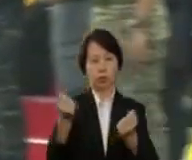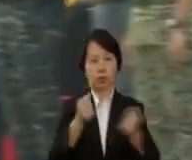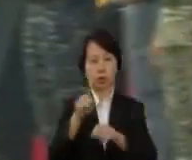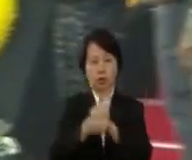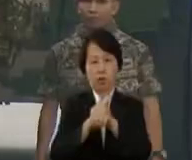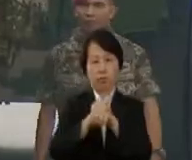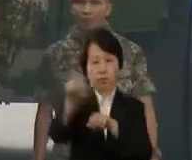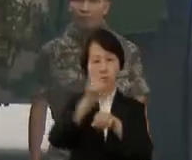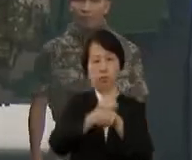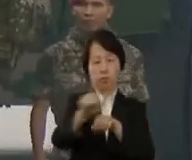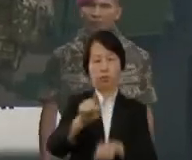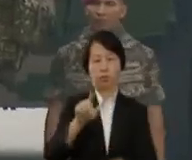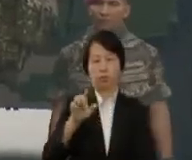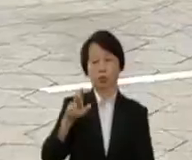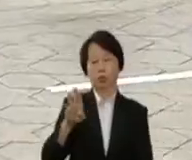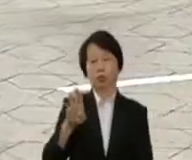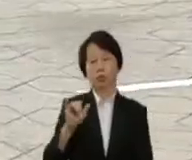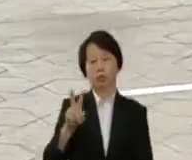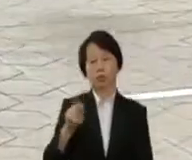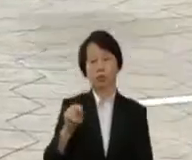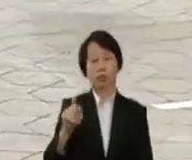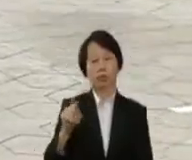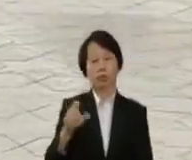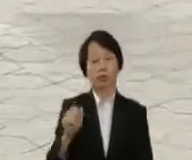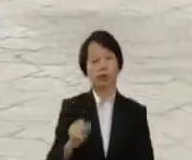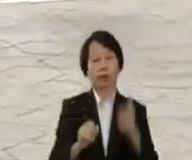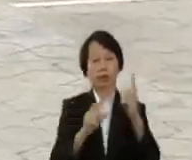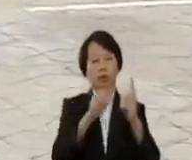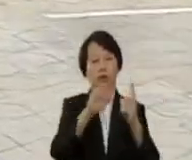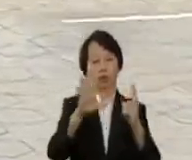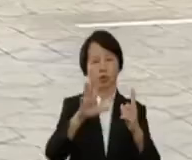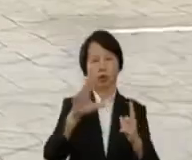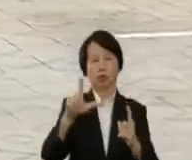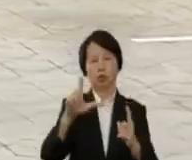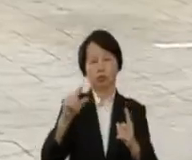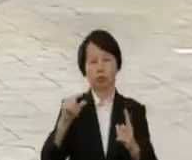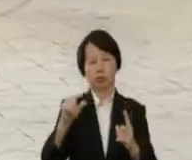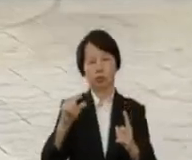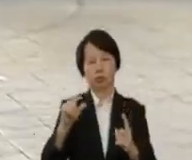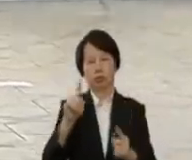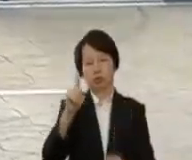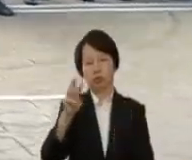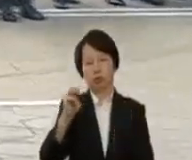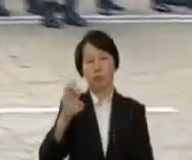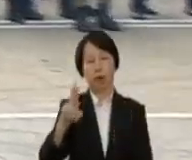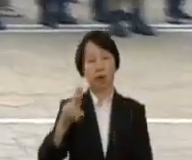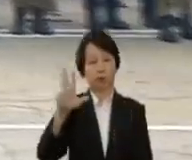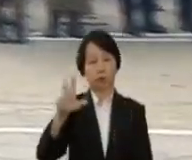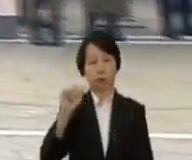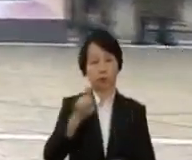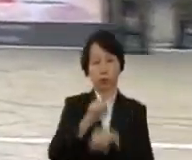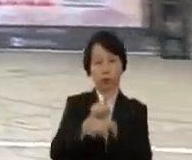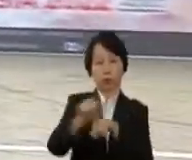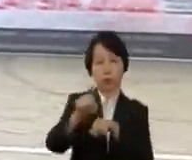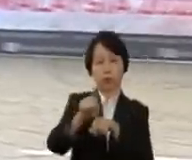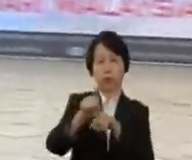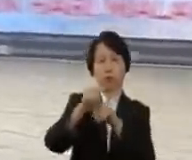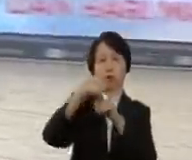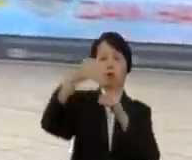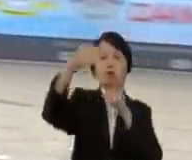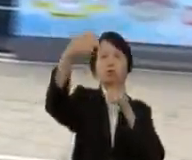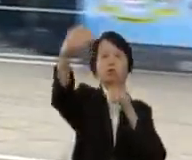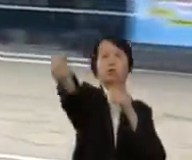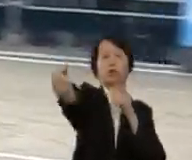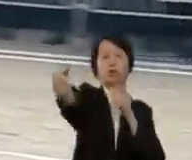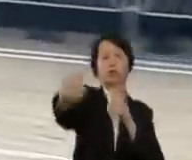meriam jenis VAMTAC. Meriam 105mm LG 1 Mark 3 boleh menembak sehingga jarak